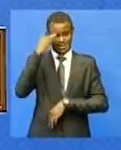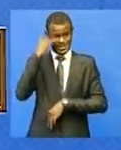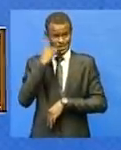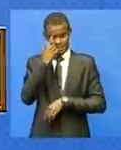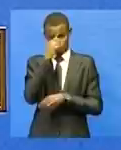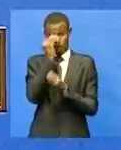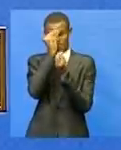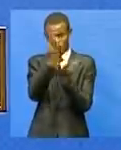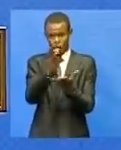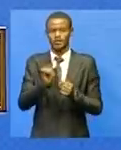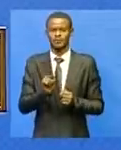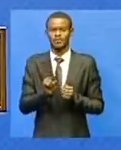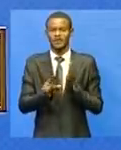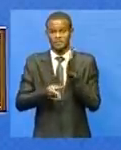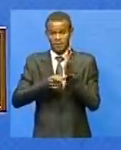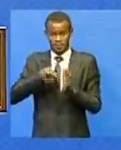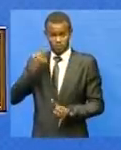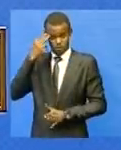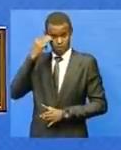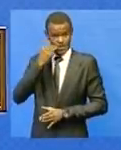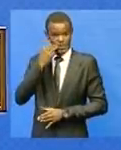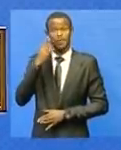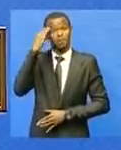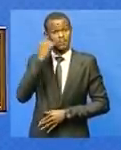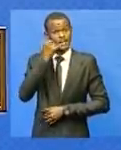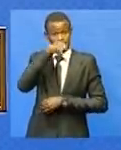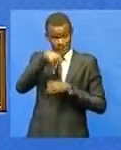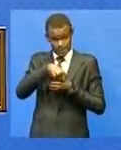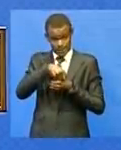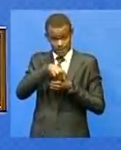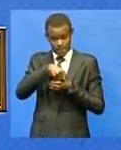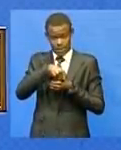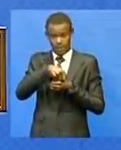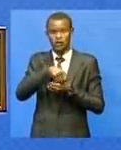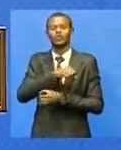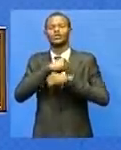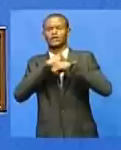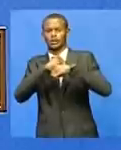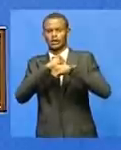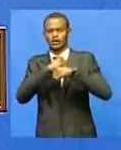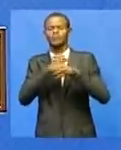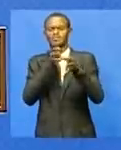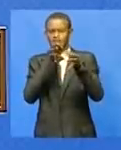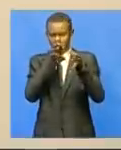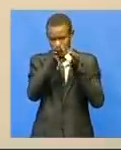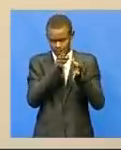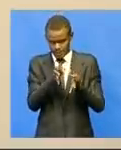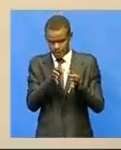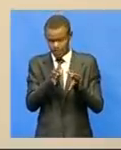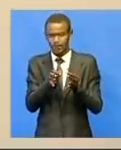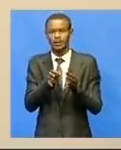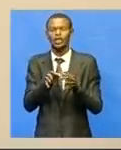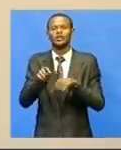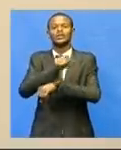ministre, ministre de l'Intérieur, décentralisation et sécurité, a brossé la situation de l'état du territoire